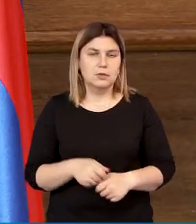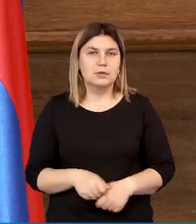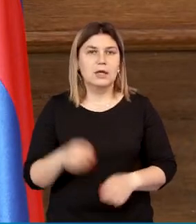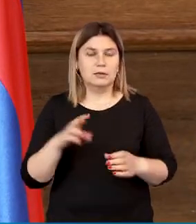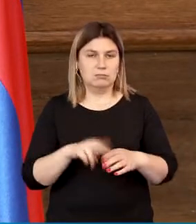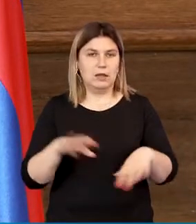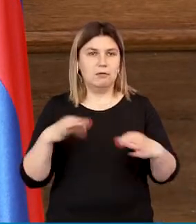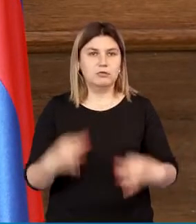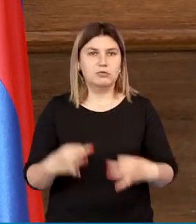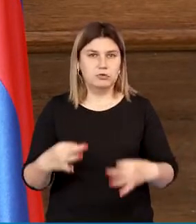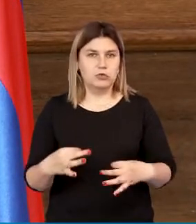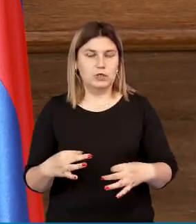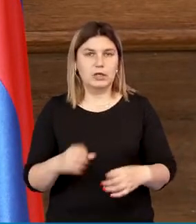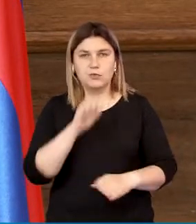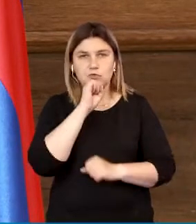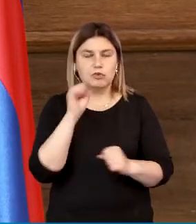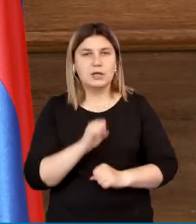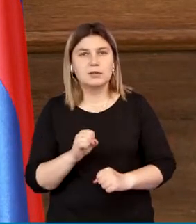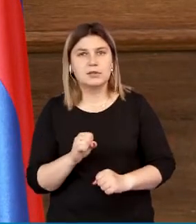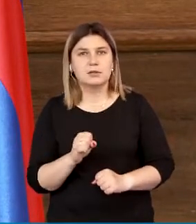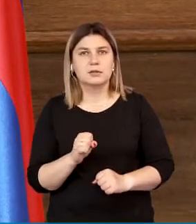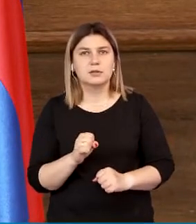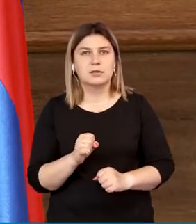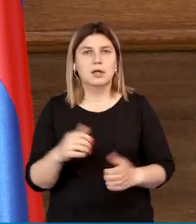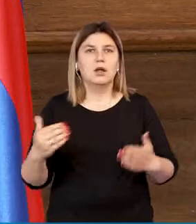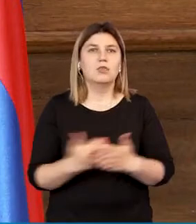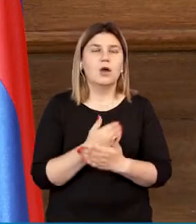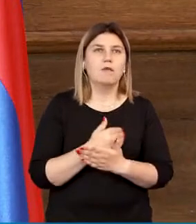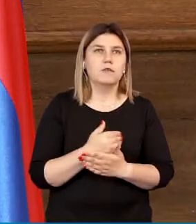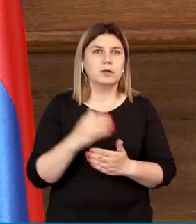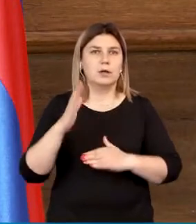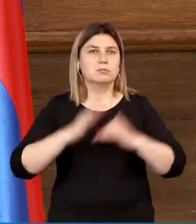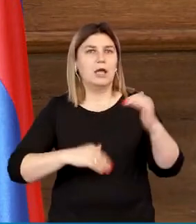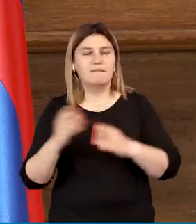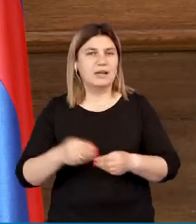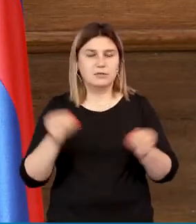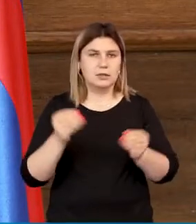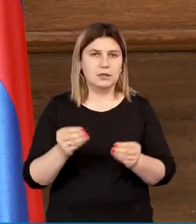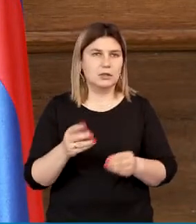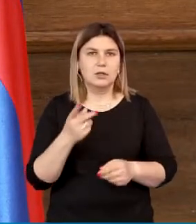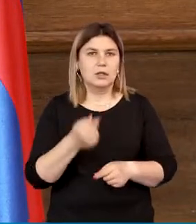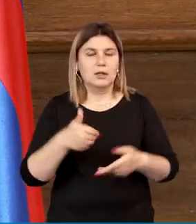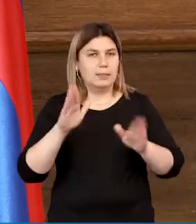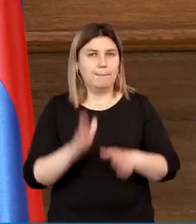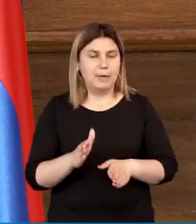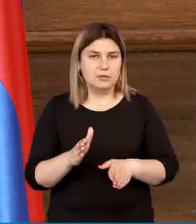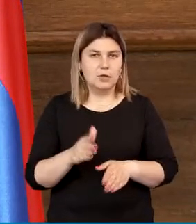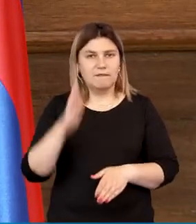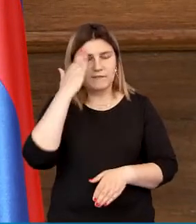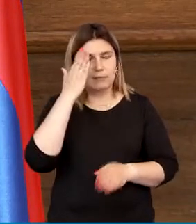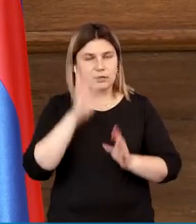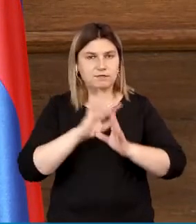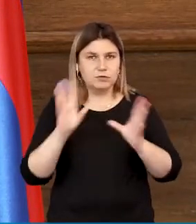dzień dzisiejszy żadnych nowych, poważnych inwestycji w tym momencie nie przewidujemy. Wiemy wszyscy, że